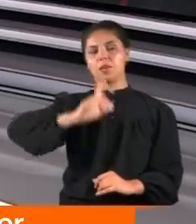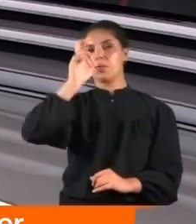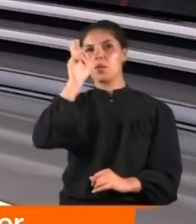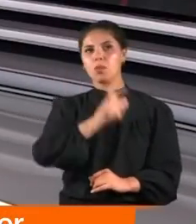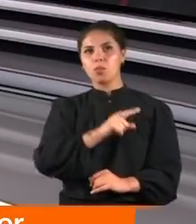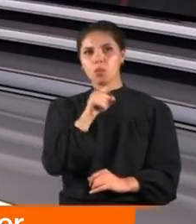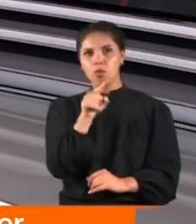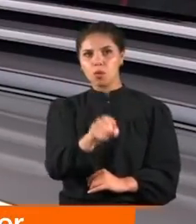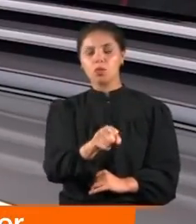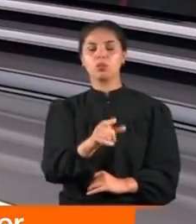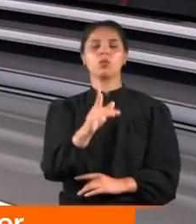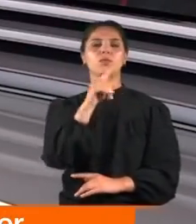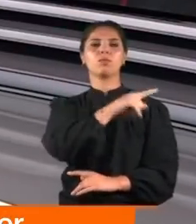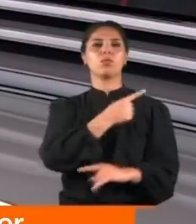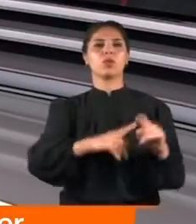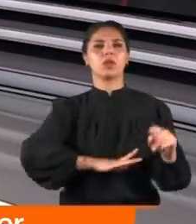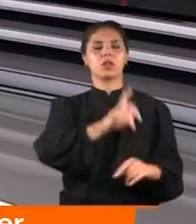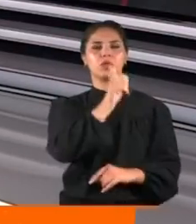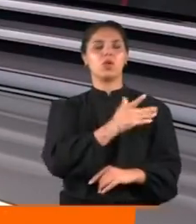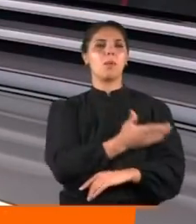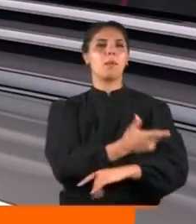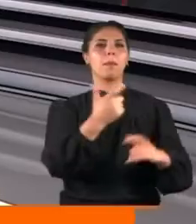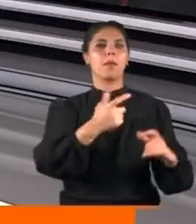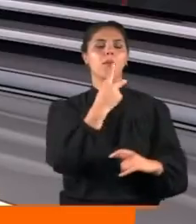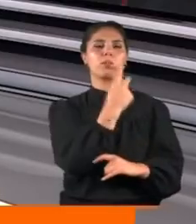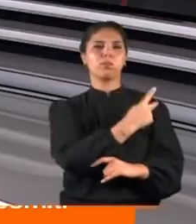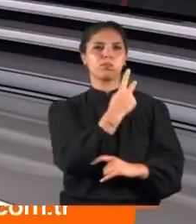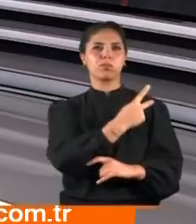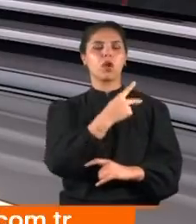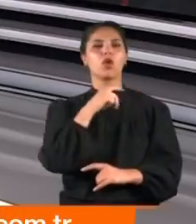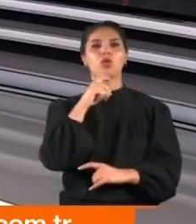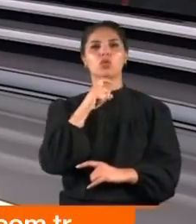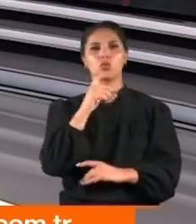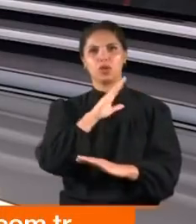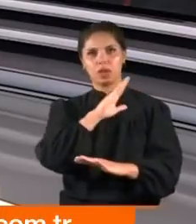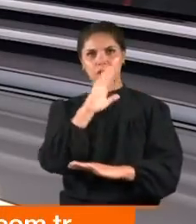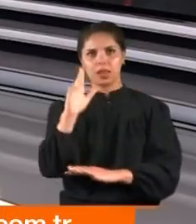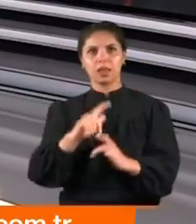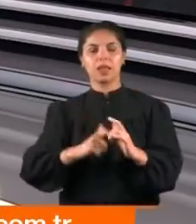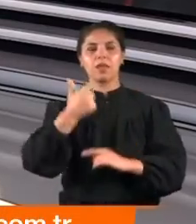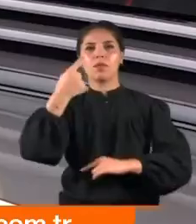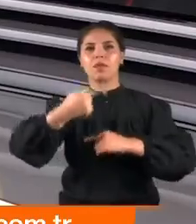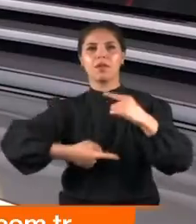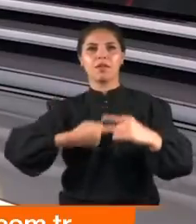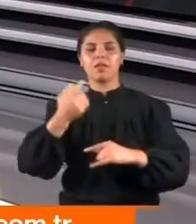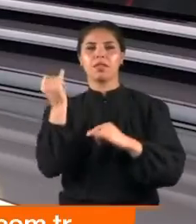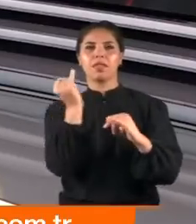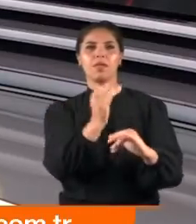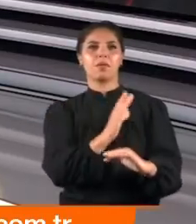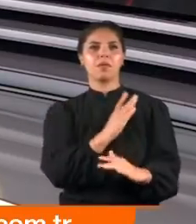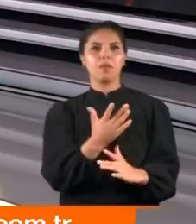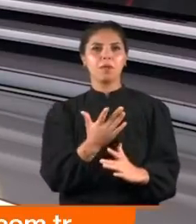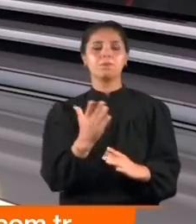turuna Kılıçdaroğlu'nun memleketi Tunceli'den başlamıştı malum. İmalı ziyarete genel başkanın akrabalarından da tepki geldiği ortaya